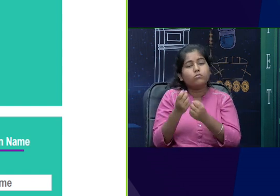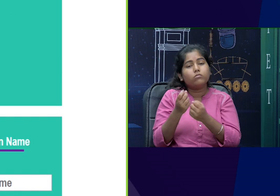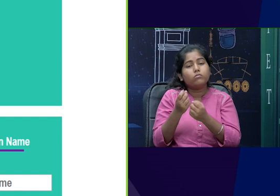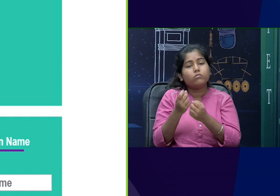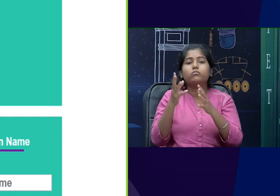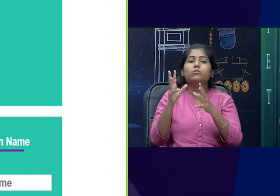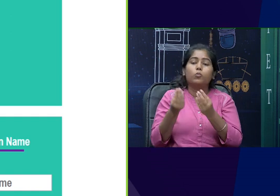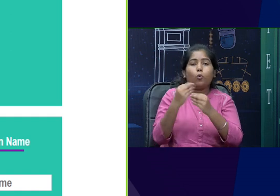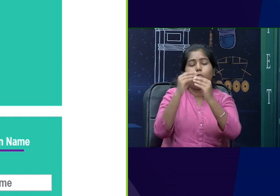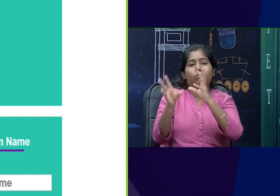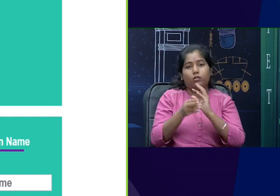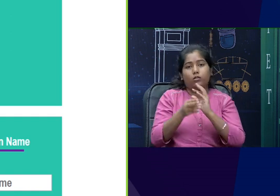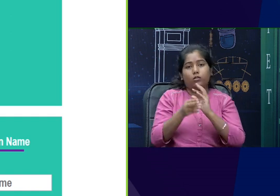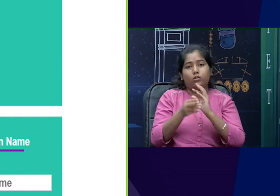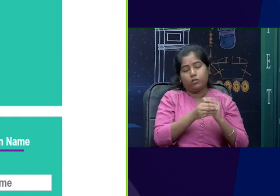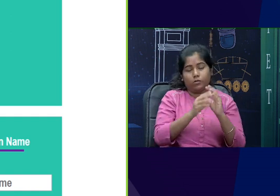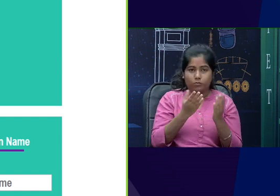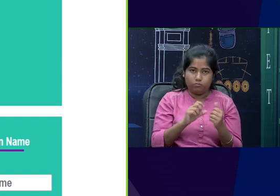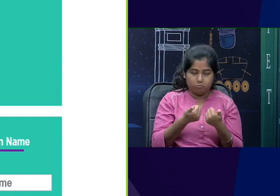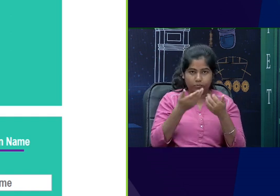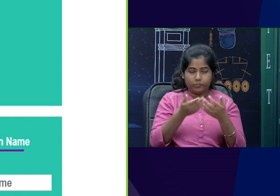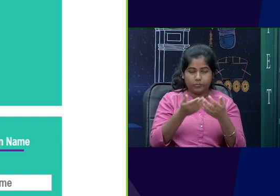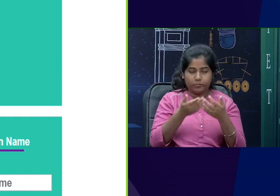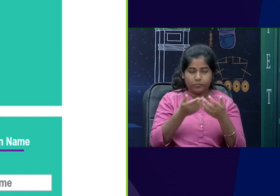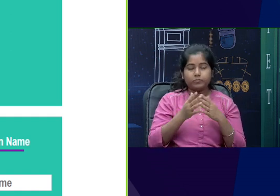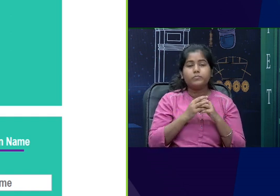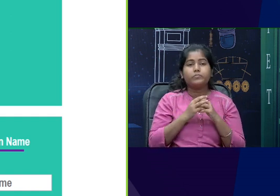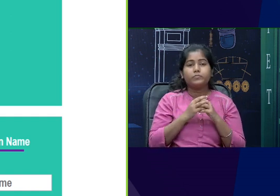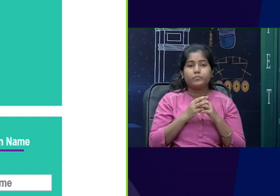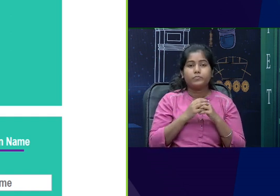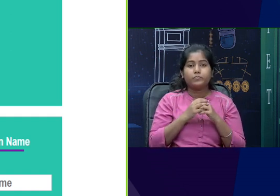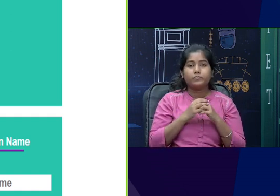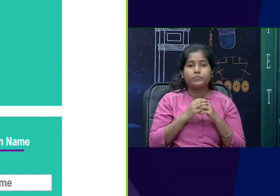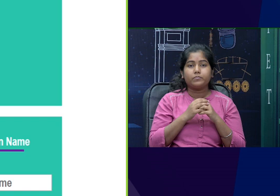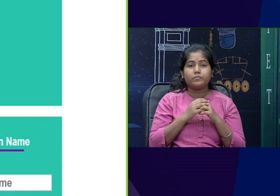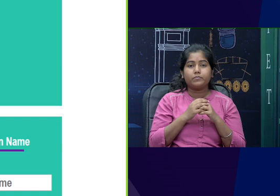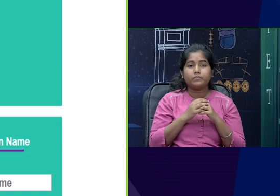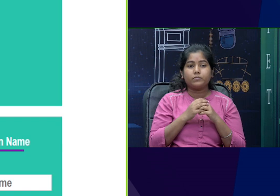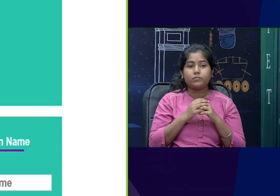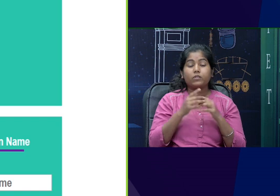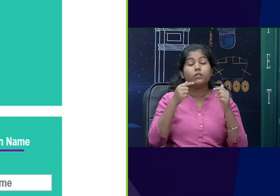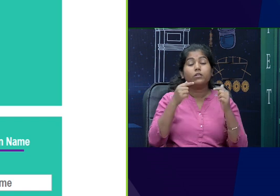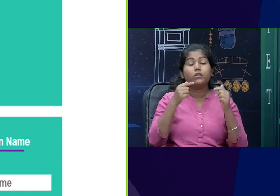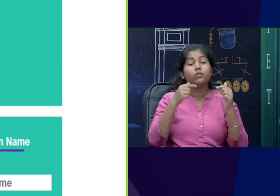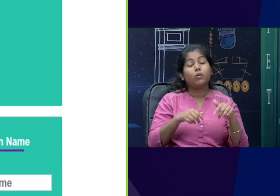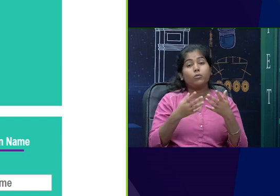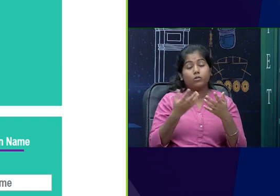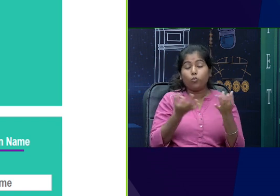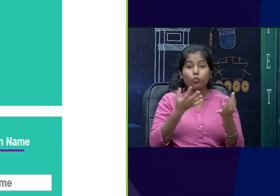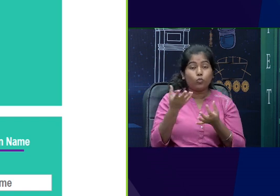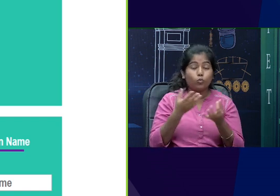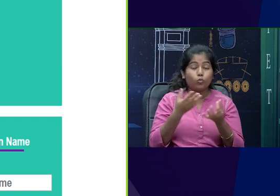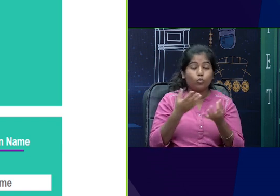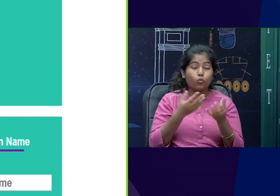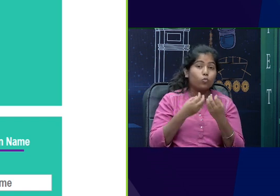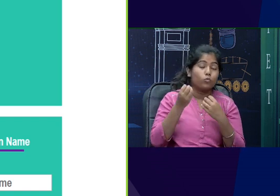बाद अगर आपने कुछ ऐसे लेसन बनाया है और उस पर कुछ नई इंफॉर्मेशन ऐड करना चाहते हैं